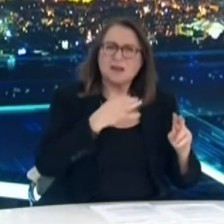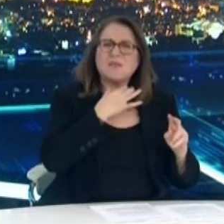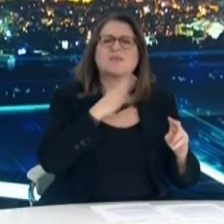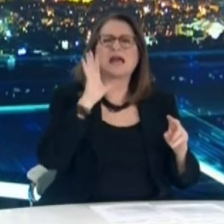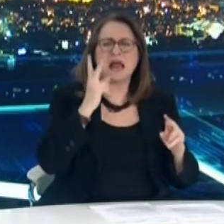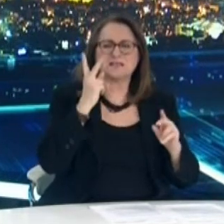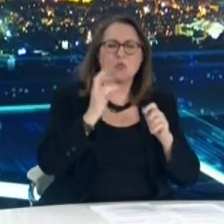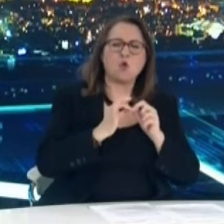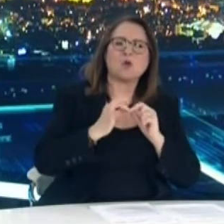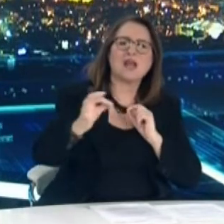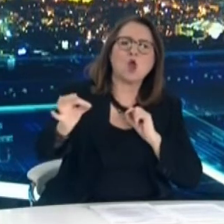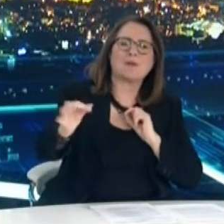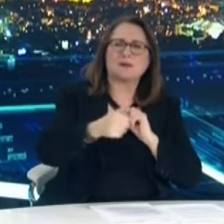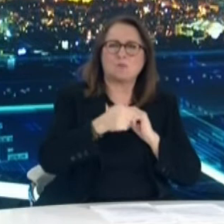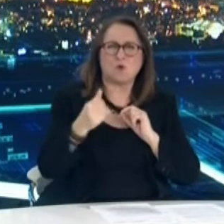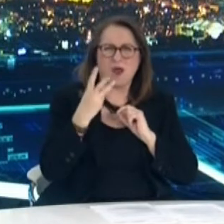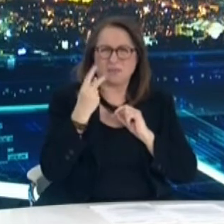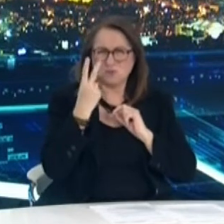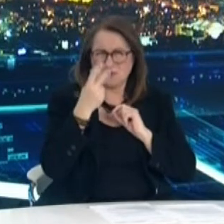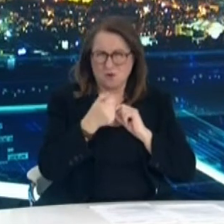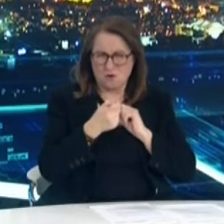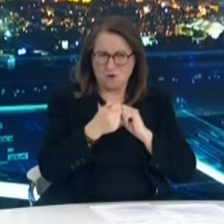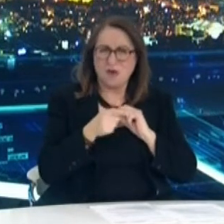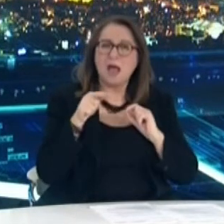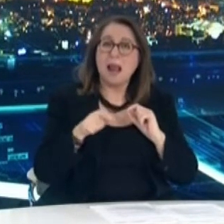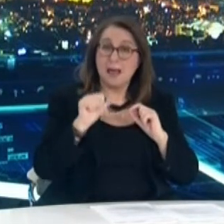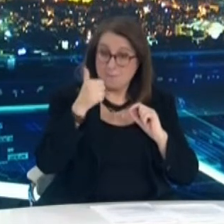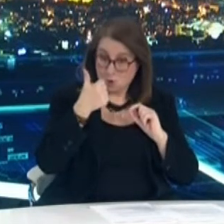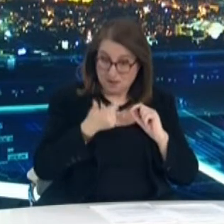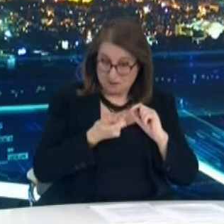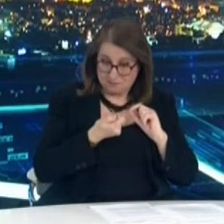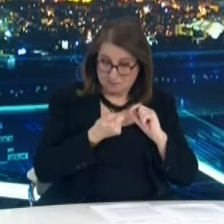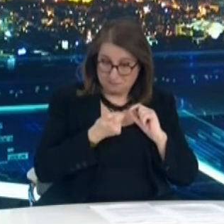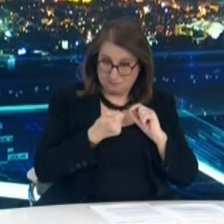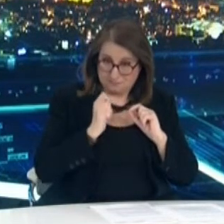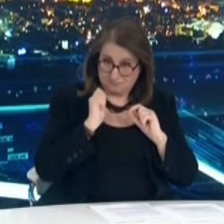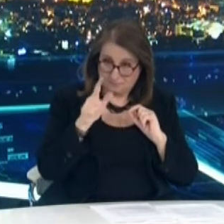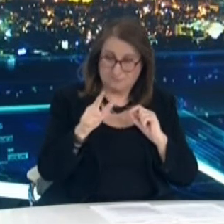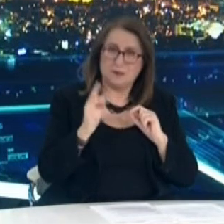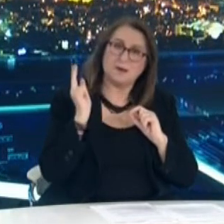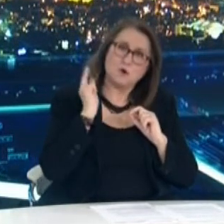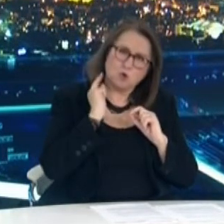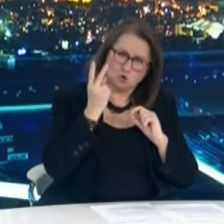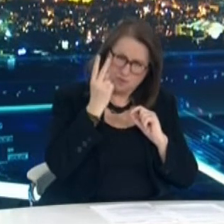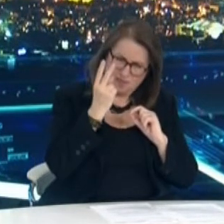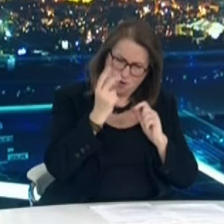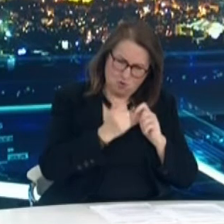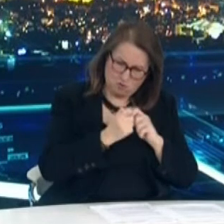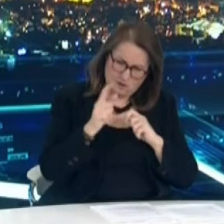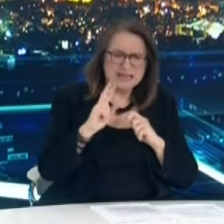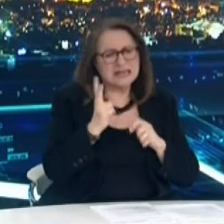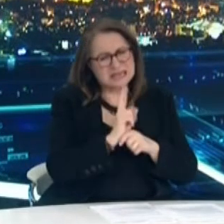απόσταση 2 χιλιόμετρων από την κατοικία. Για τη μετακίνηση απαιτείται αποστολή SMS με τον κωδικό 2 ή έντυπη